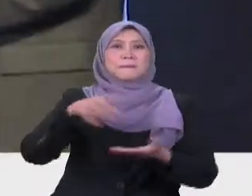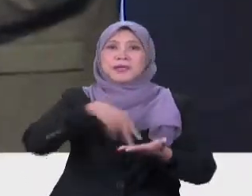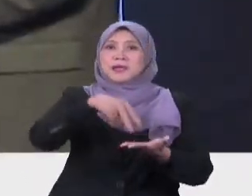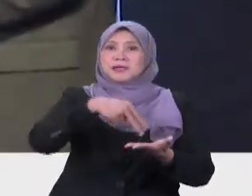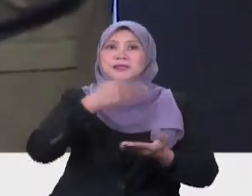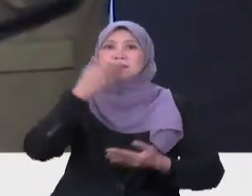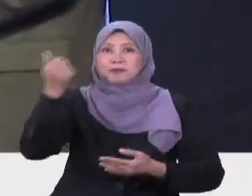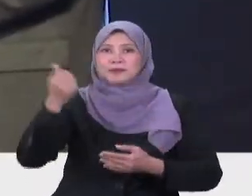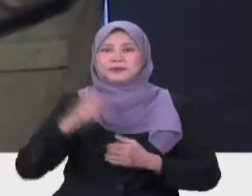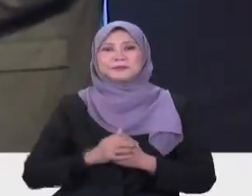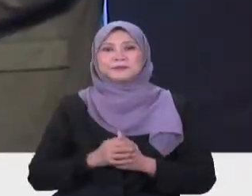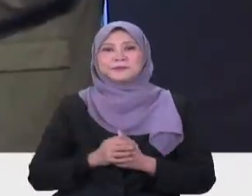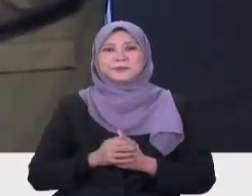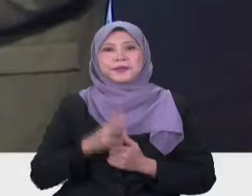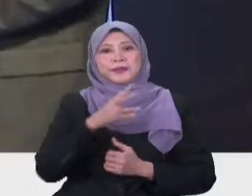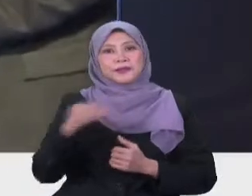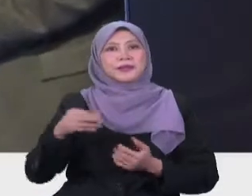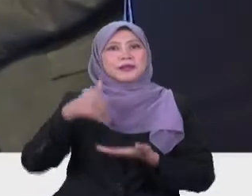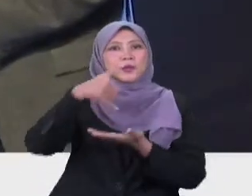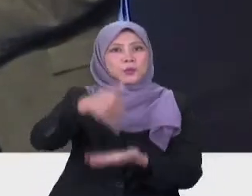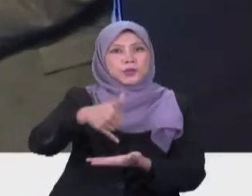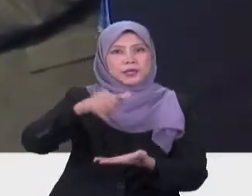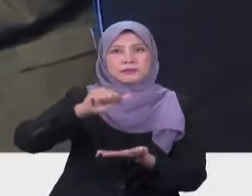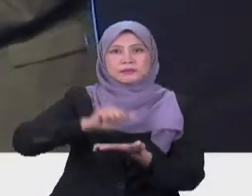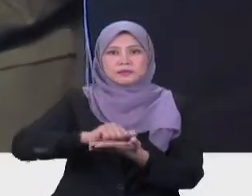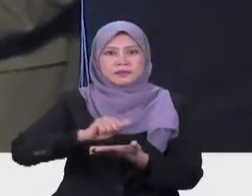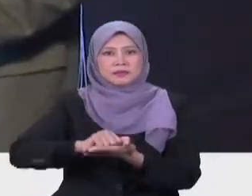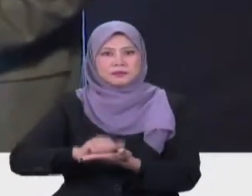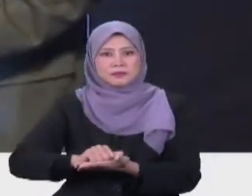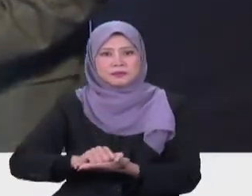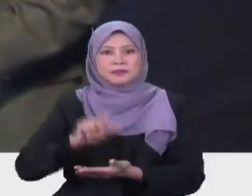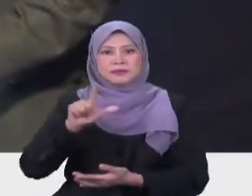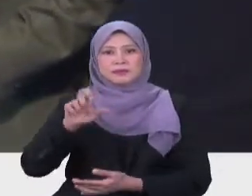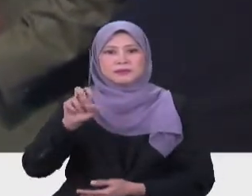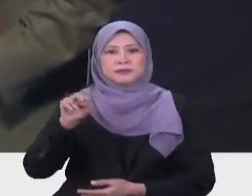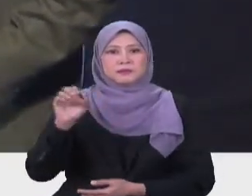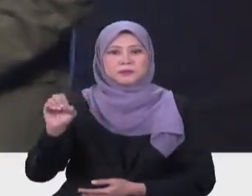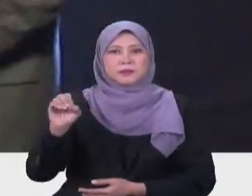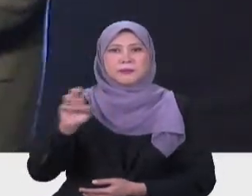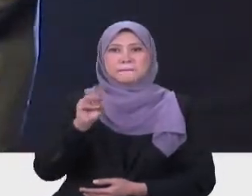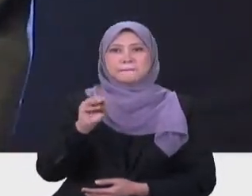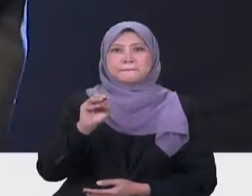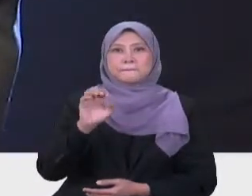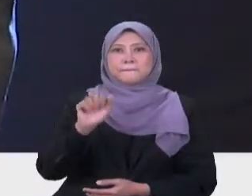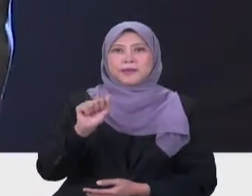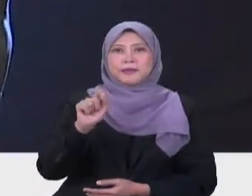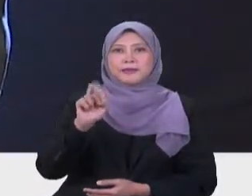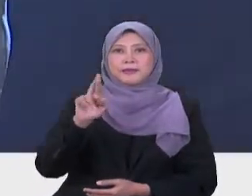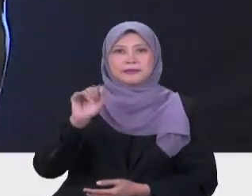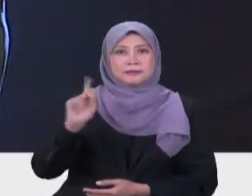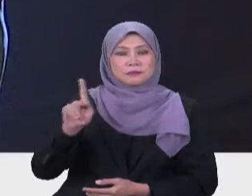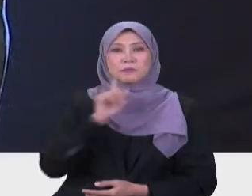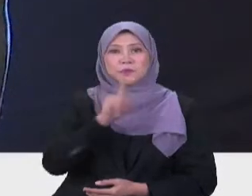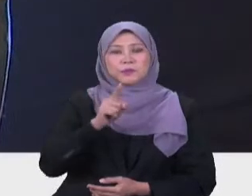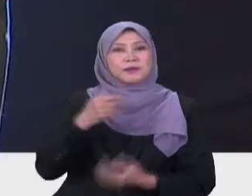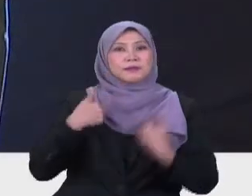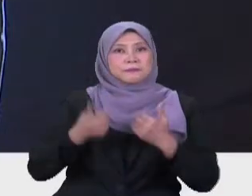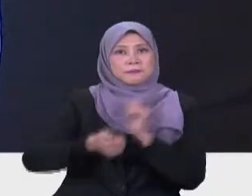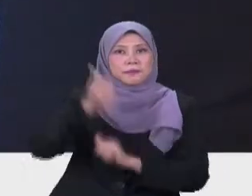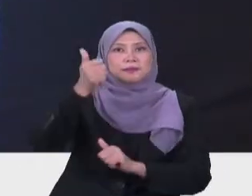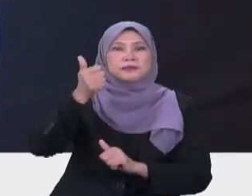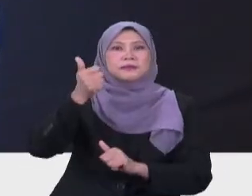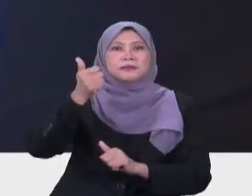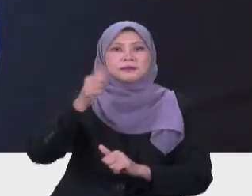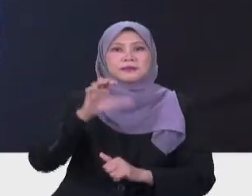Anugerah animasi terbaik dan Anugerah cetakan Lino terbaik bagi kategori matriks TSB masing-masing dimenangi